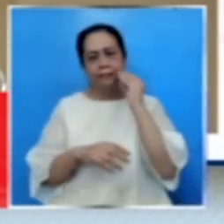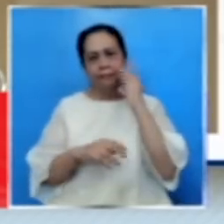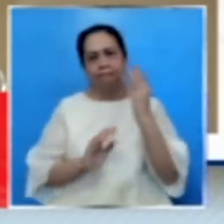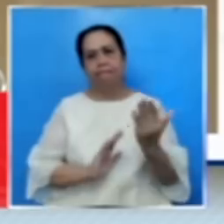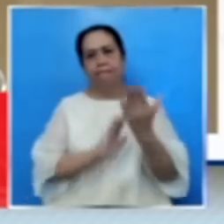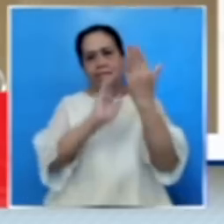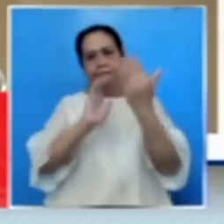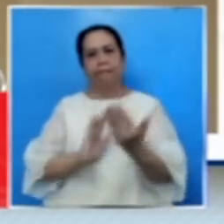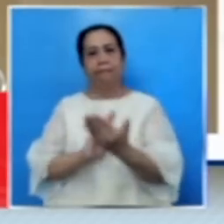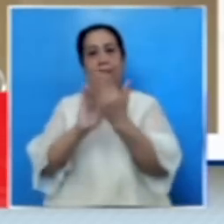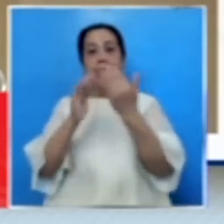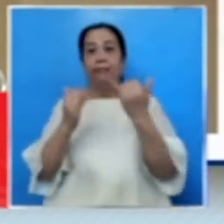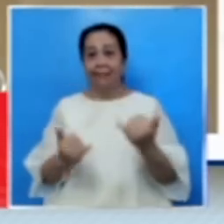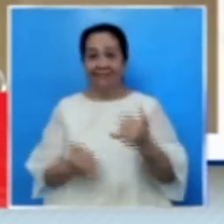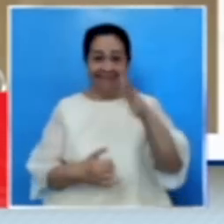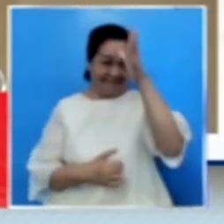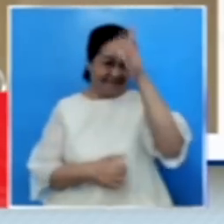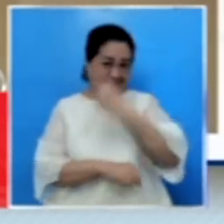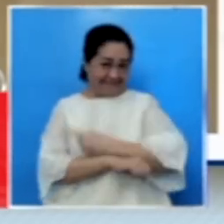Today is Father's Day.